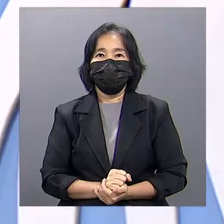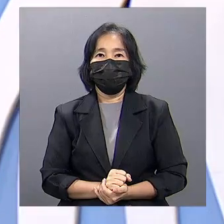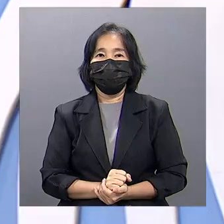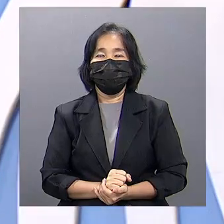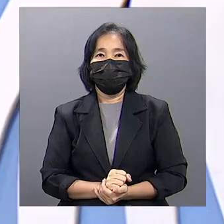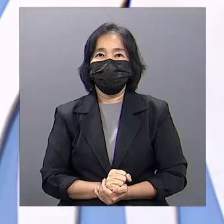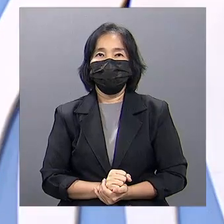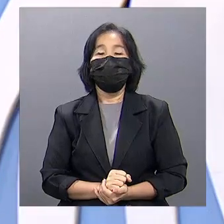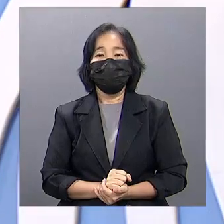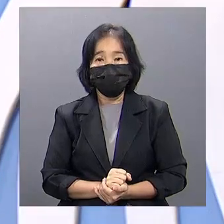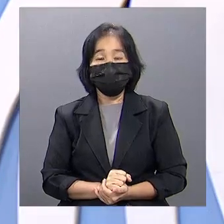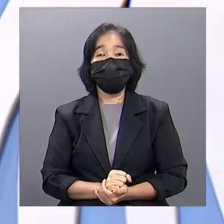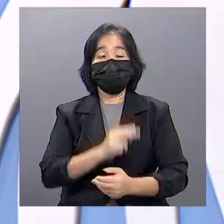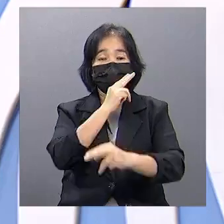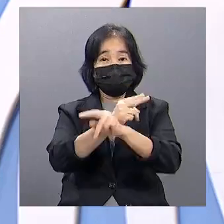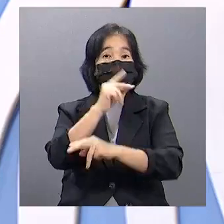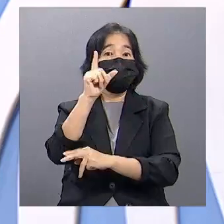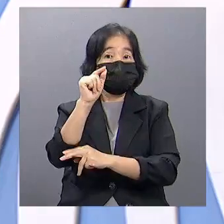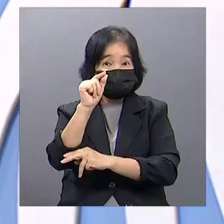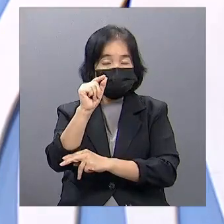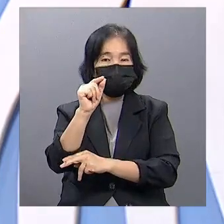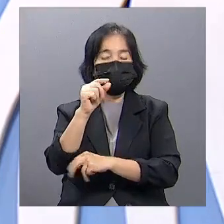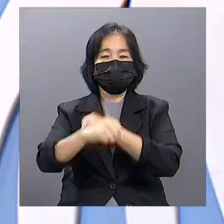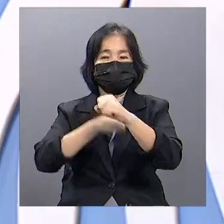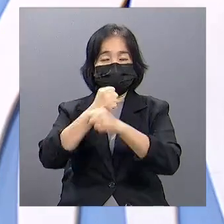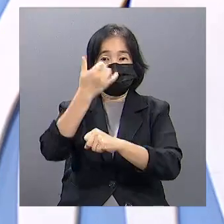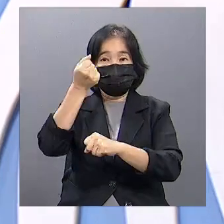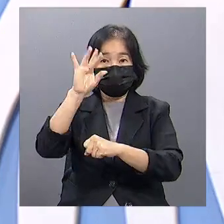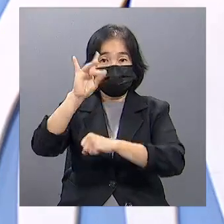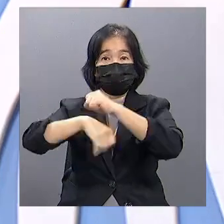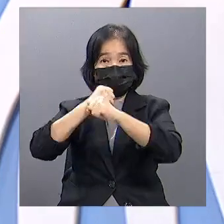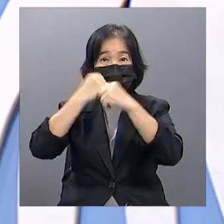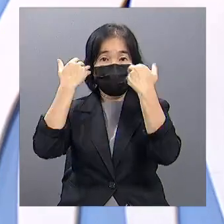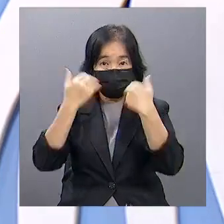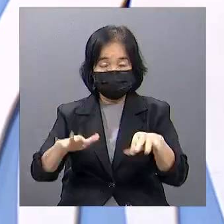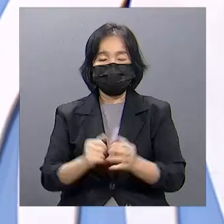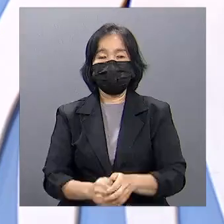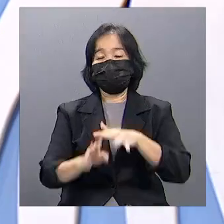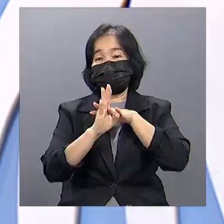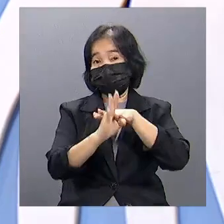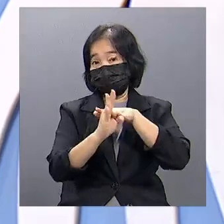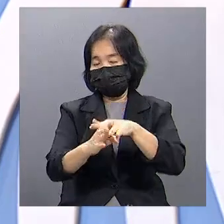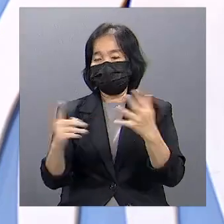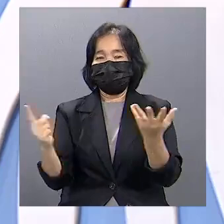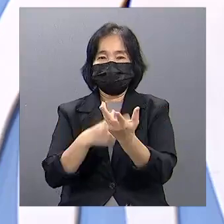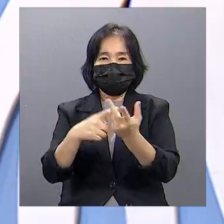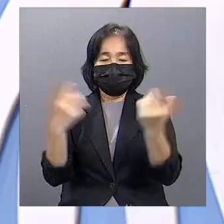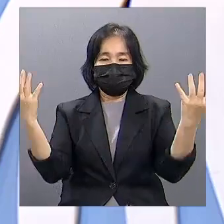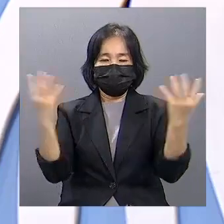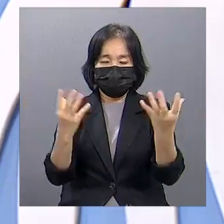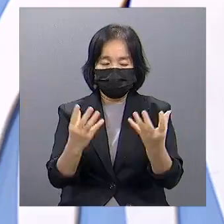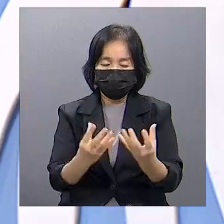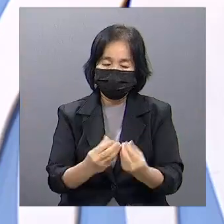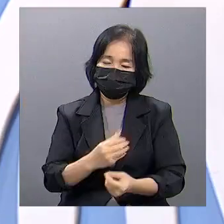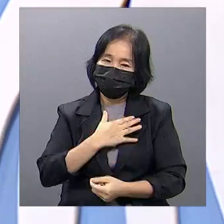เท่าใน18ปีนะคะคุณผู้ชมคือจำนวนประชากรของฉลามที่ลดลงไปอย่างน่าใจหายค่ะซึ่ง